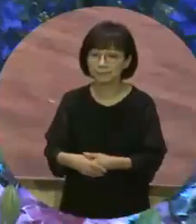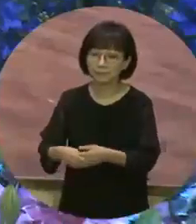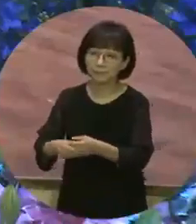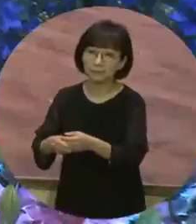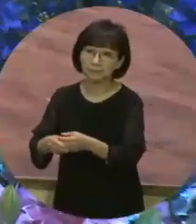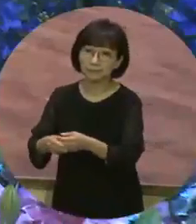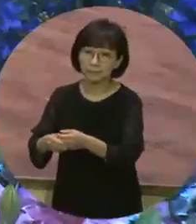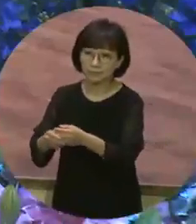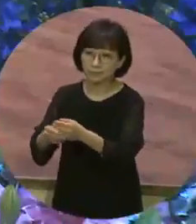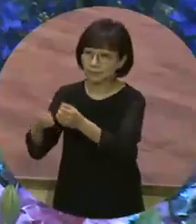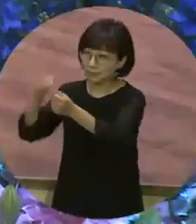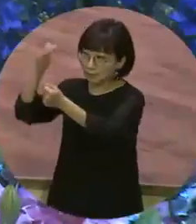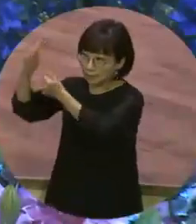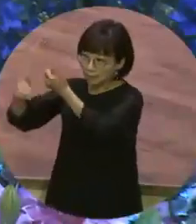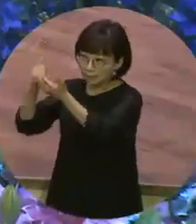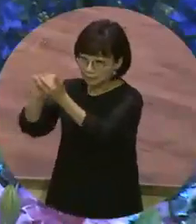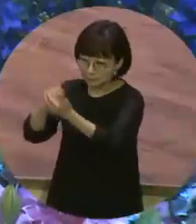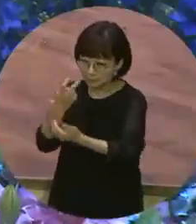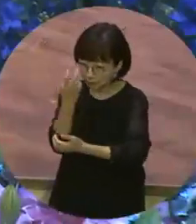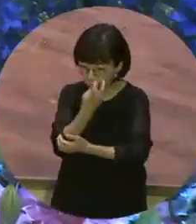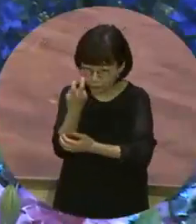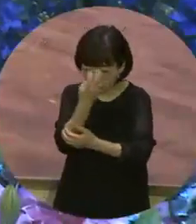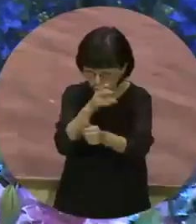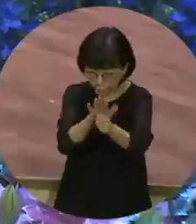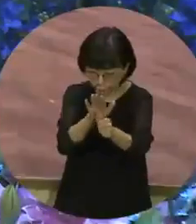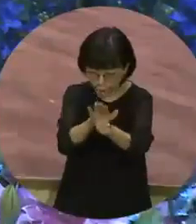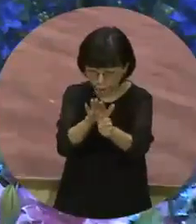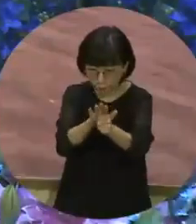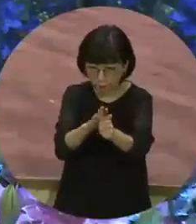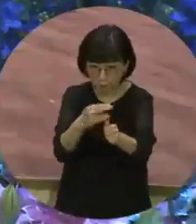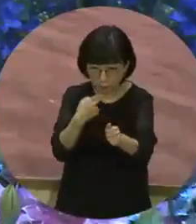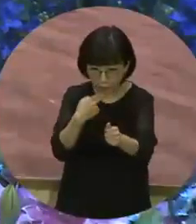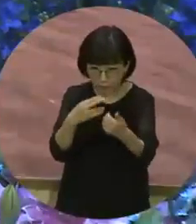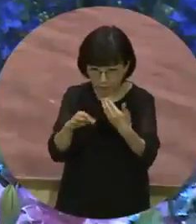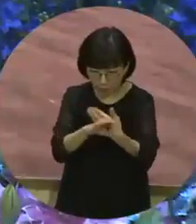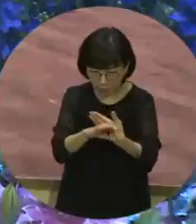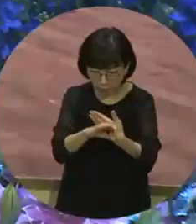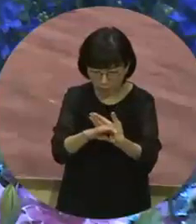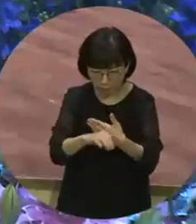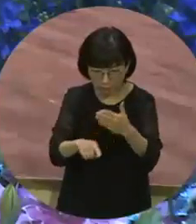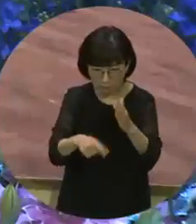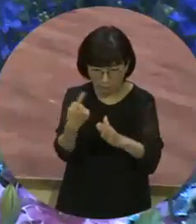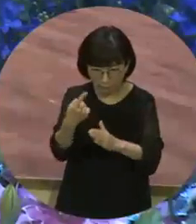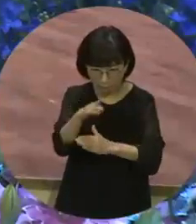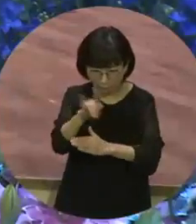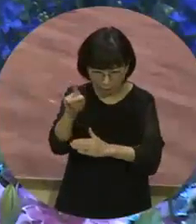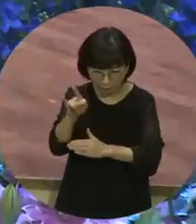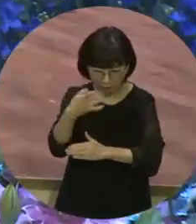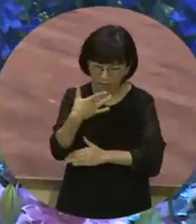하나님이 간섭하지 아니하면 결코 얻을 수 없는 수치예요.